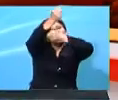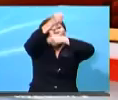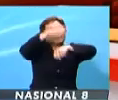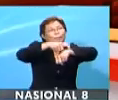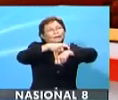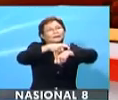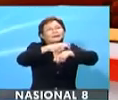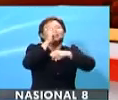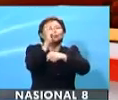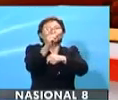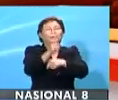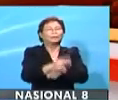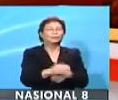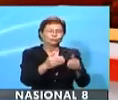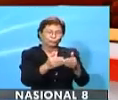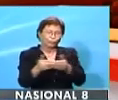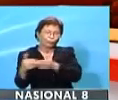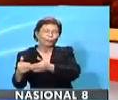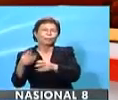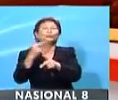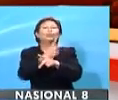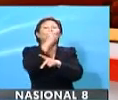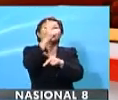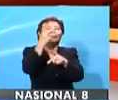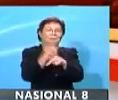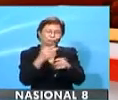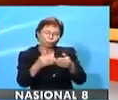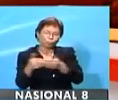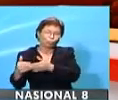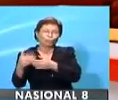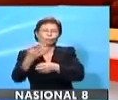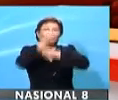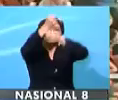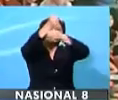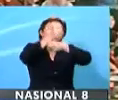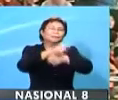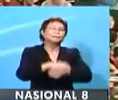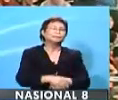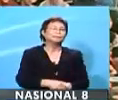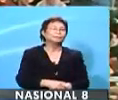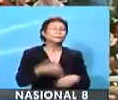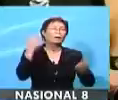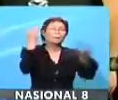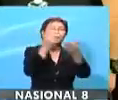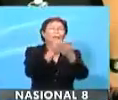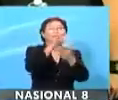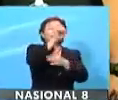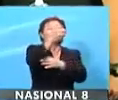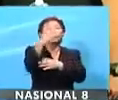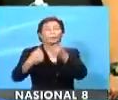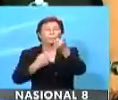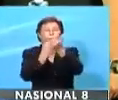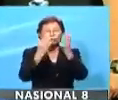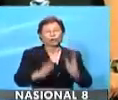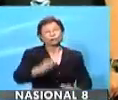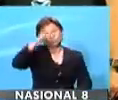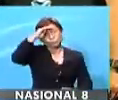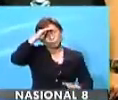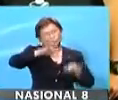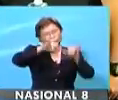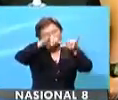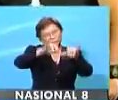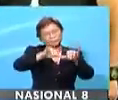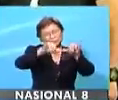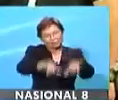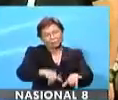musim yang kedua berturut-turut. Hampir 10,000 penyokong JDT berada di Stadium